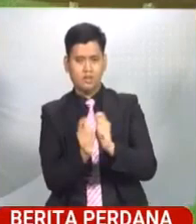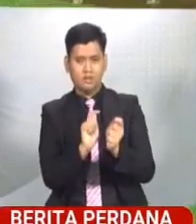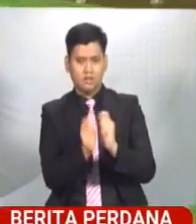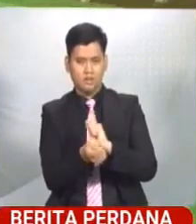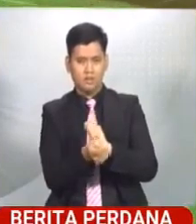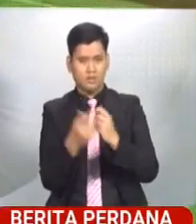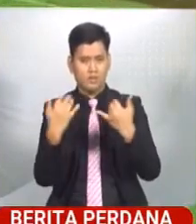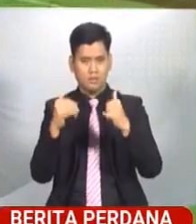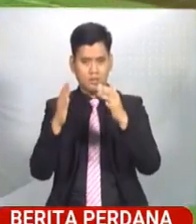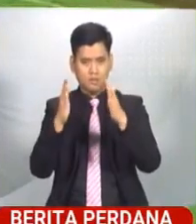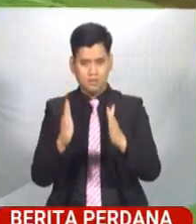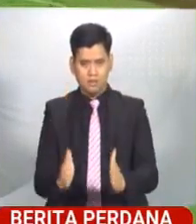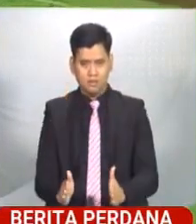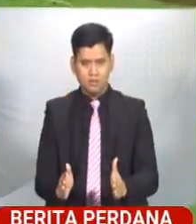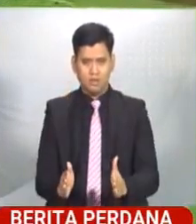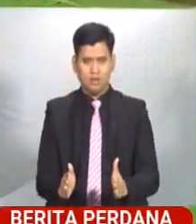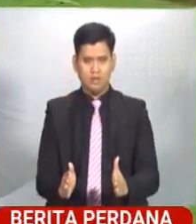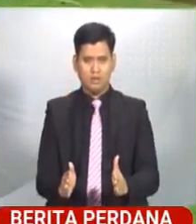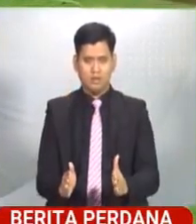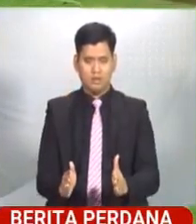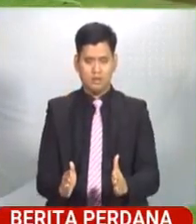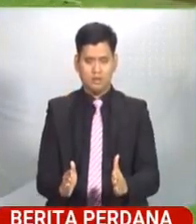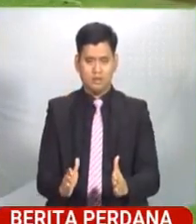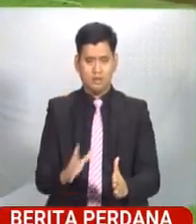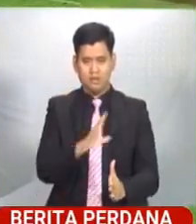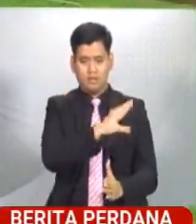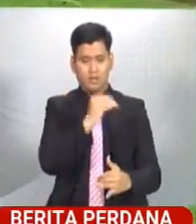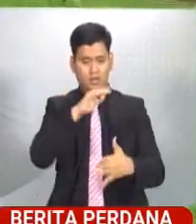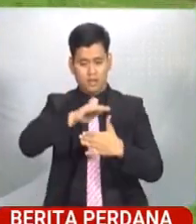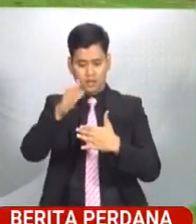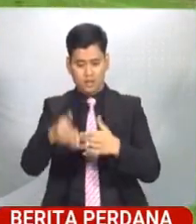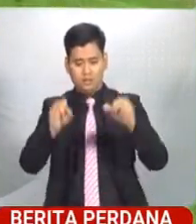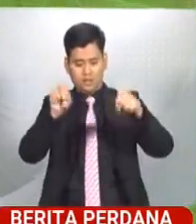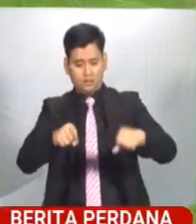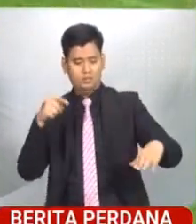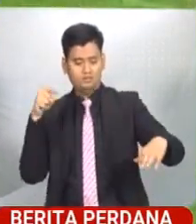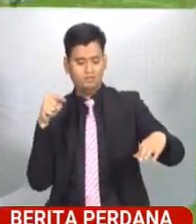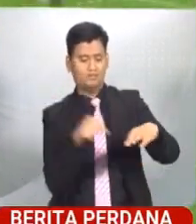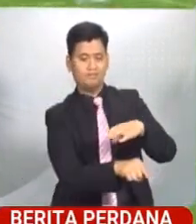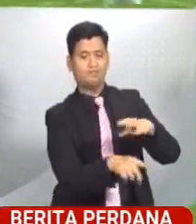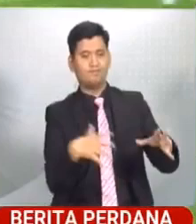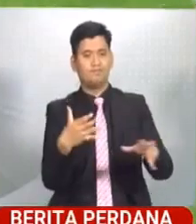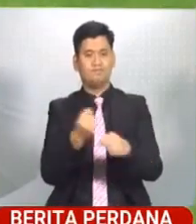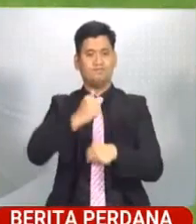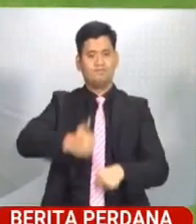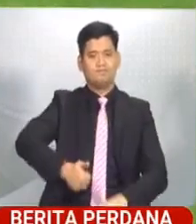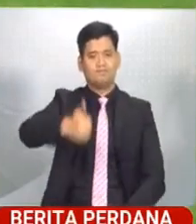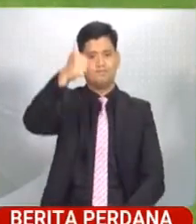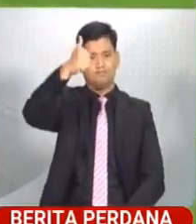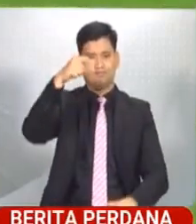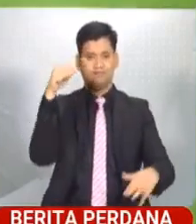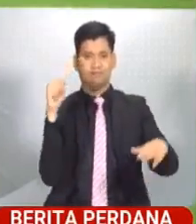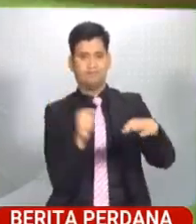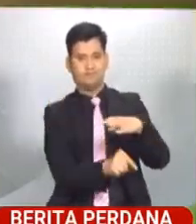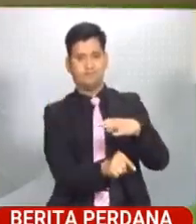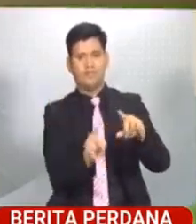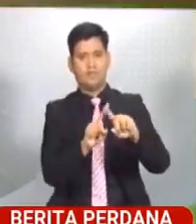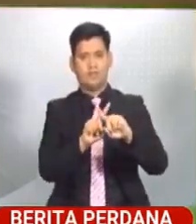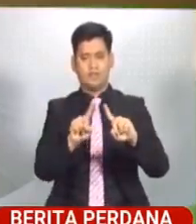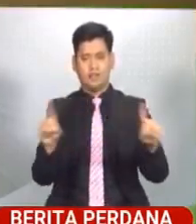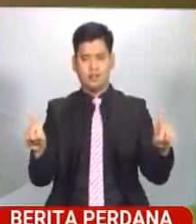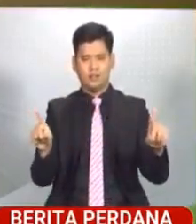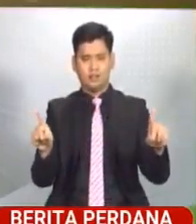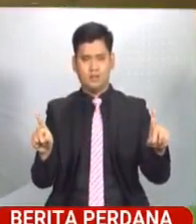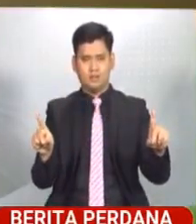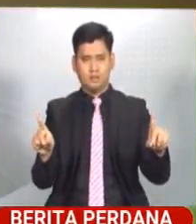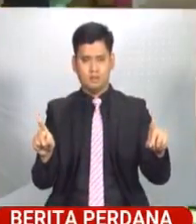Liridong Krasniki dan Akhir Rashid, memasukkan Gonzalo Cabrera dan Syafiq Ahmad untuk mendapatkan gol. Namun, gol pasukan